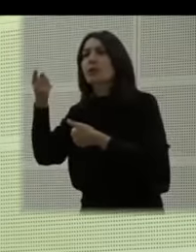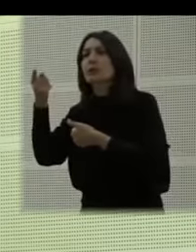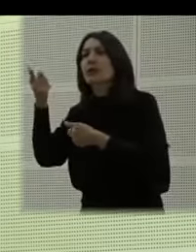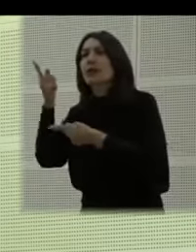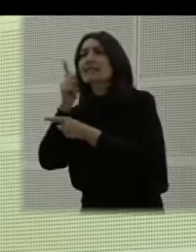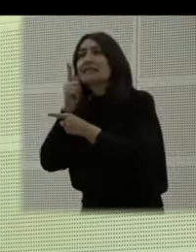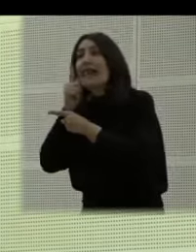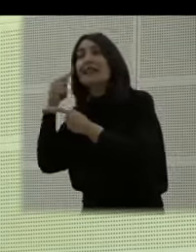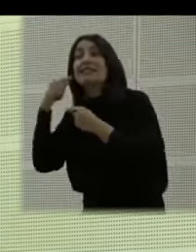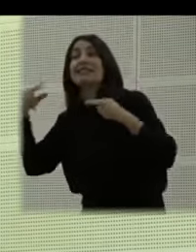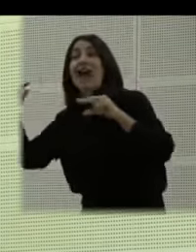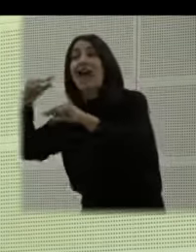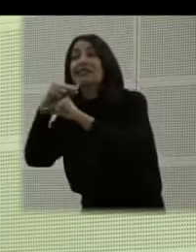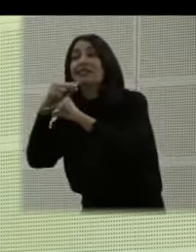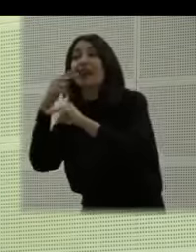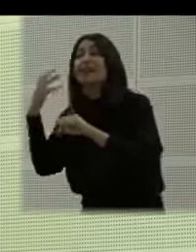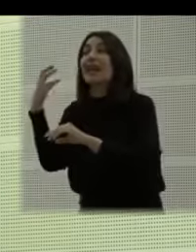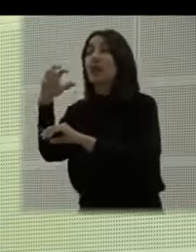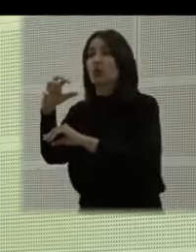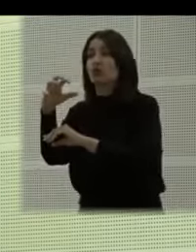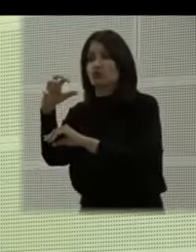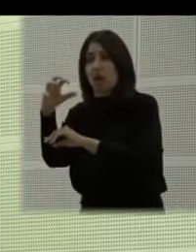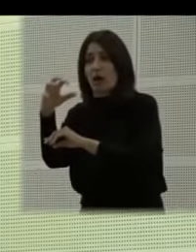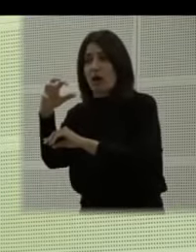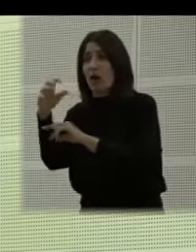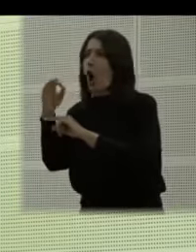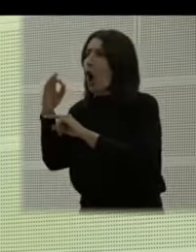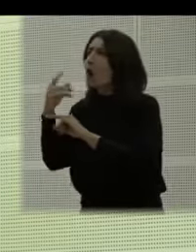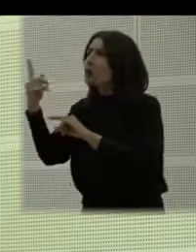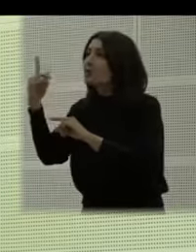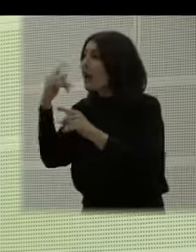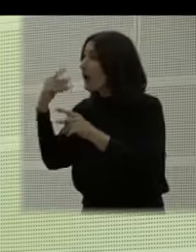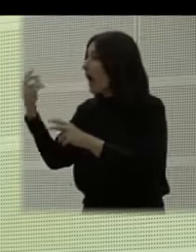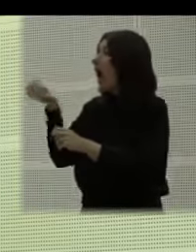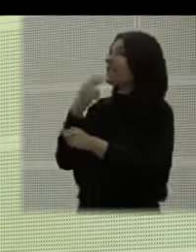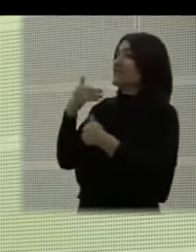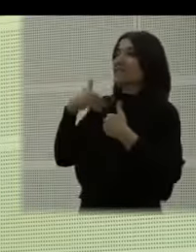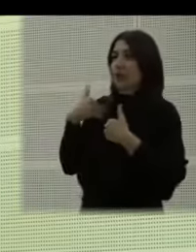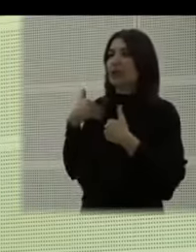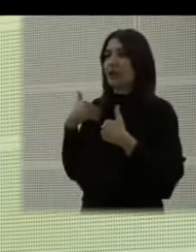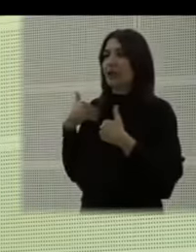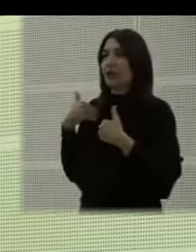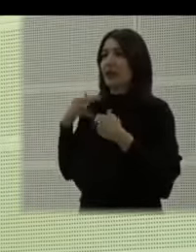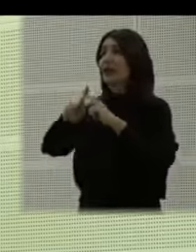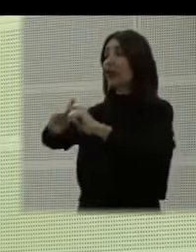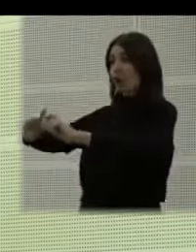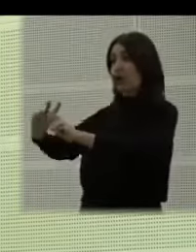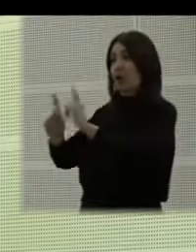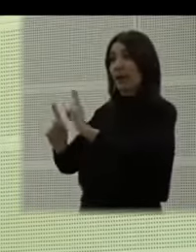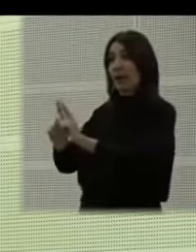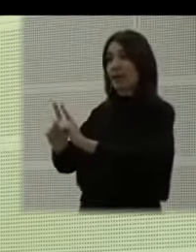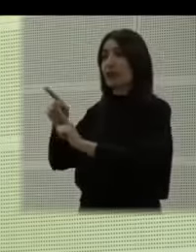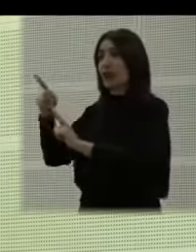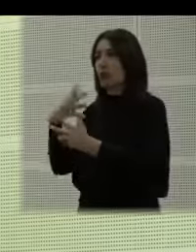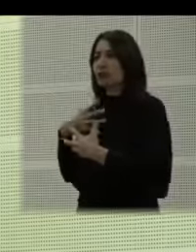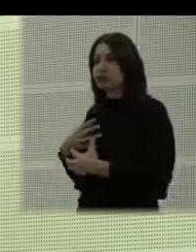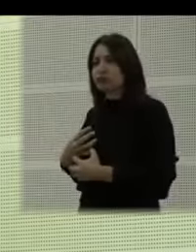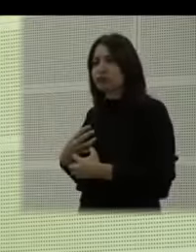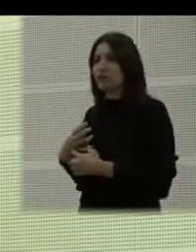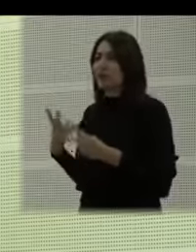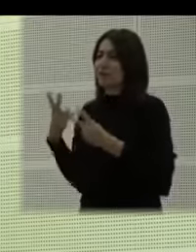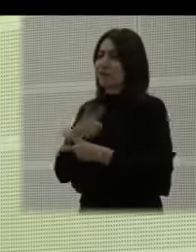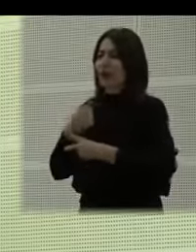denuncia. Anzi, dimmelo, che ci faccio un'interrogazione parlamentare. C'è rimasto malissimo, ma quello è stato il caffè più buono